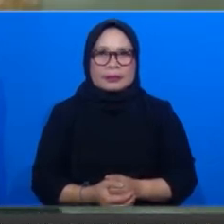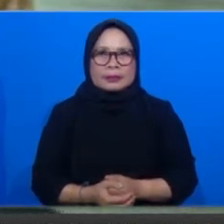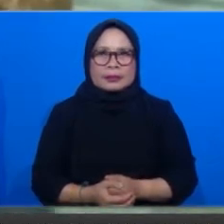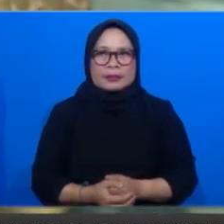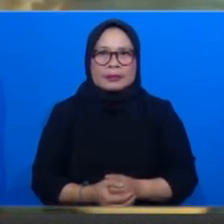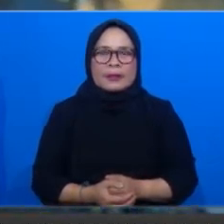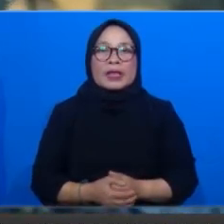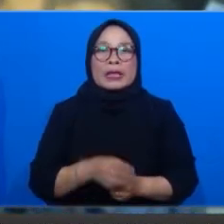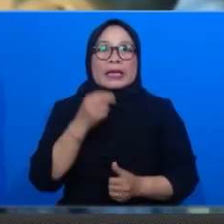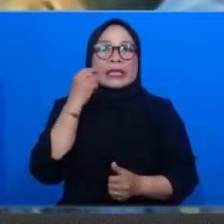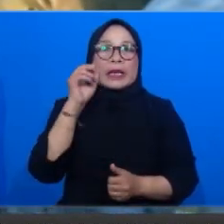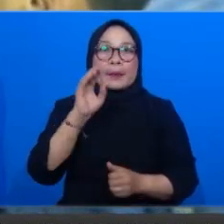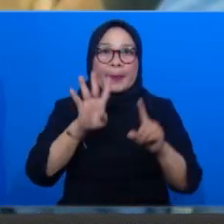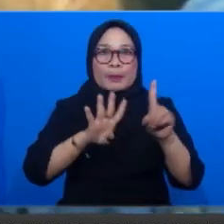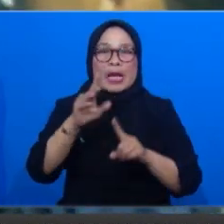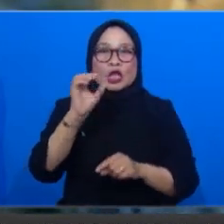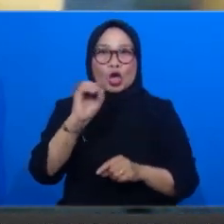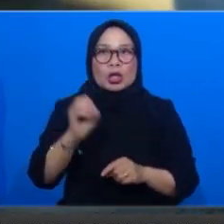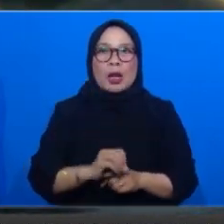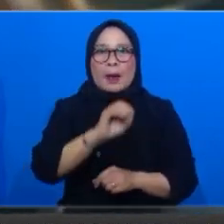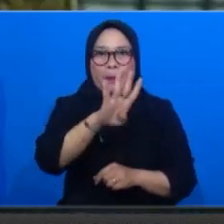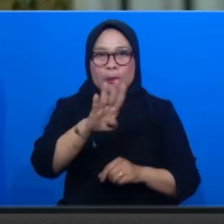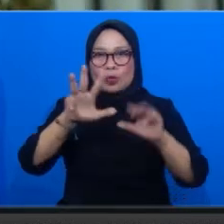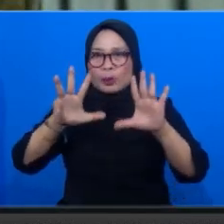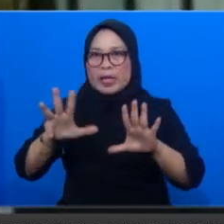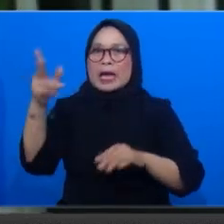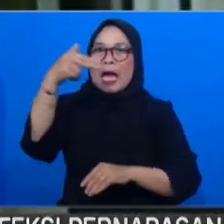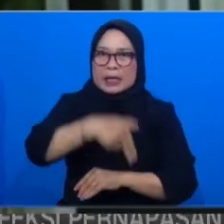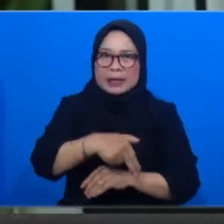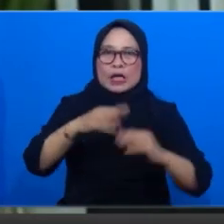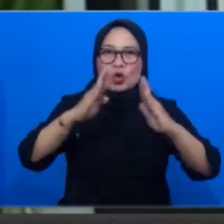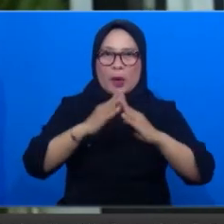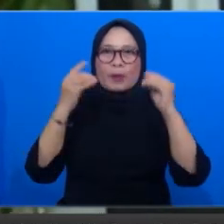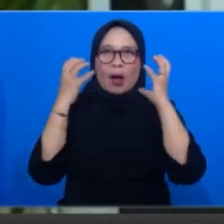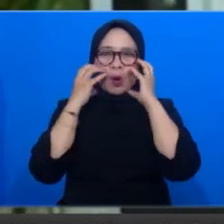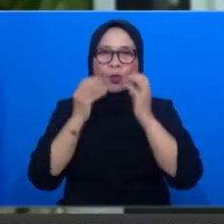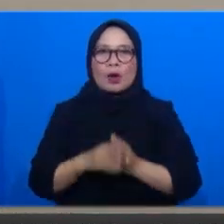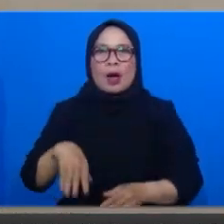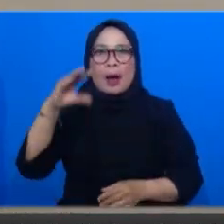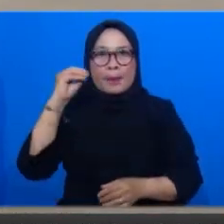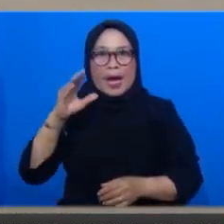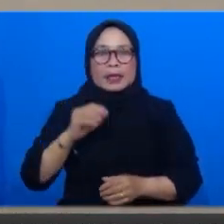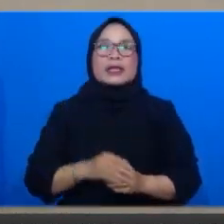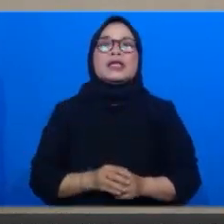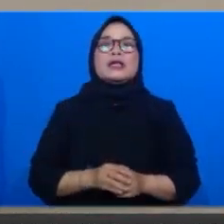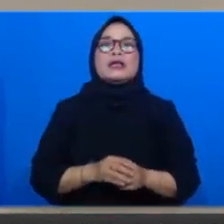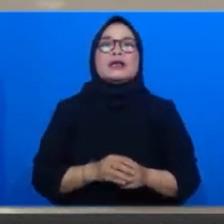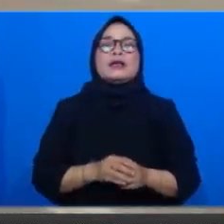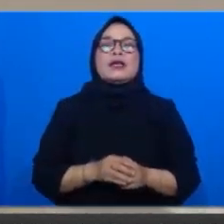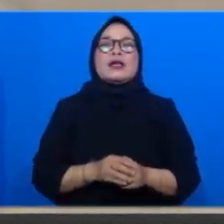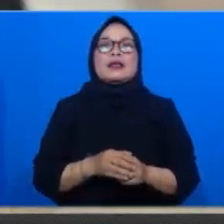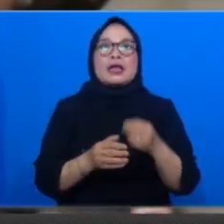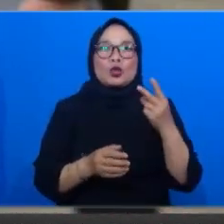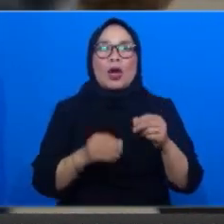Senin 14 Oktober, 49 orang hadir di Kertanegara 4. Keesokan harinya, 59 orang datang ke kediaman